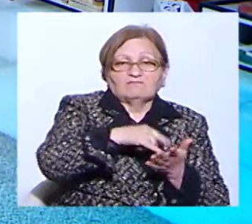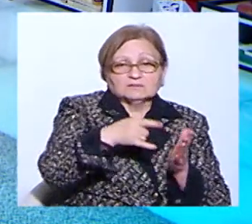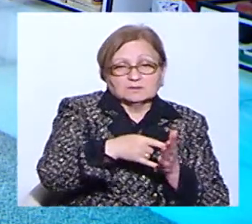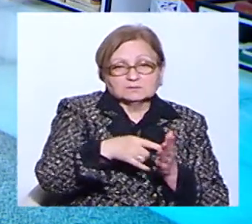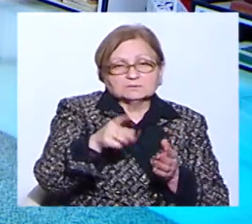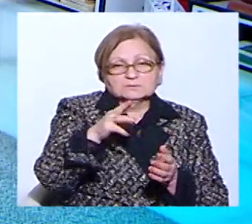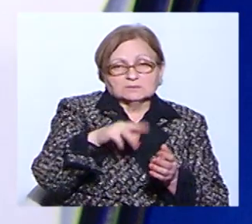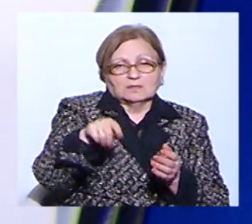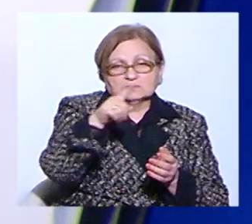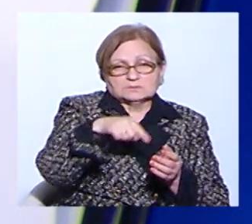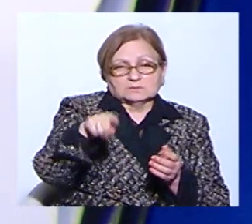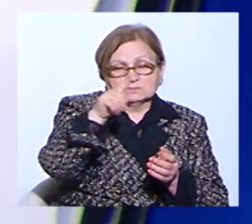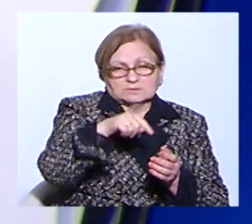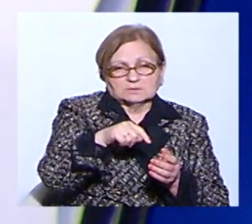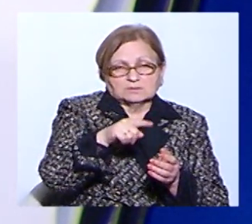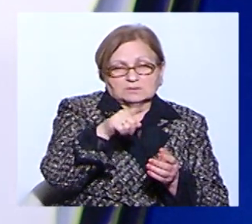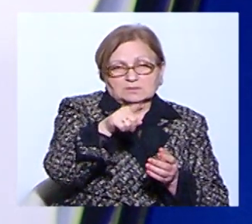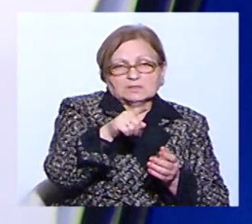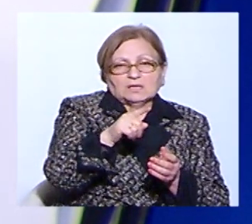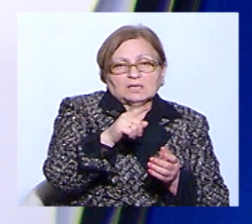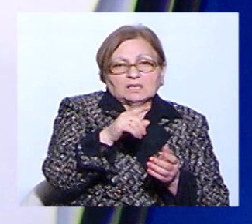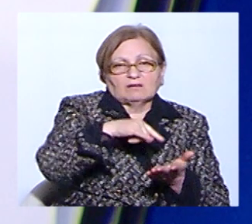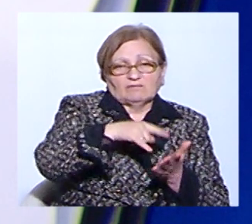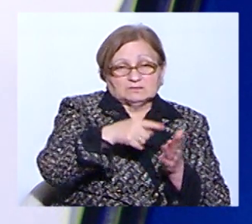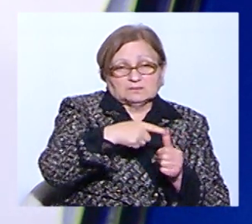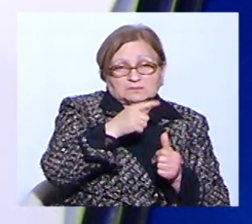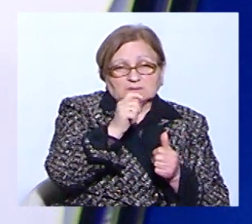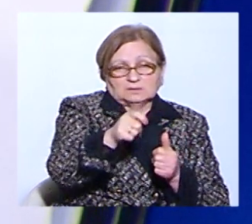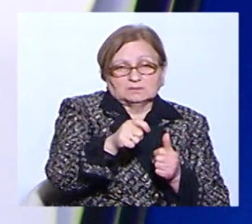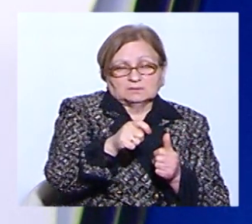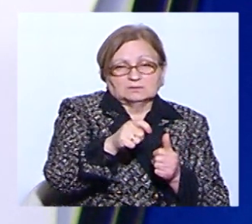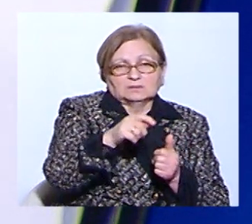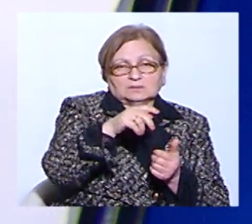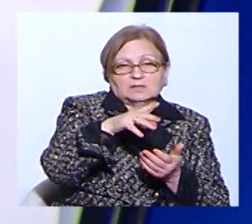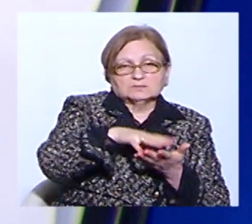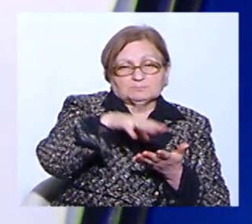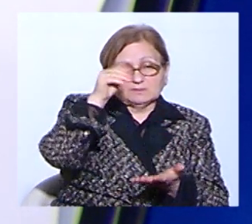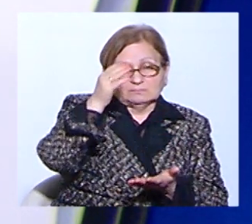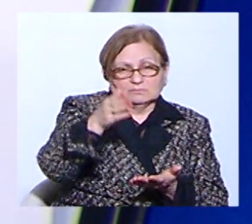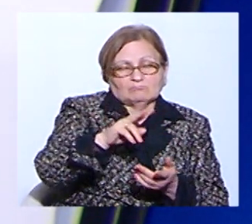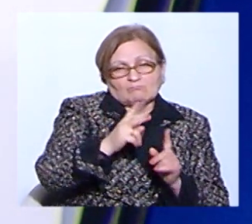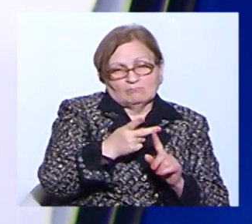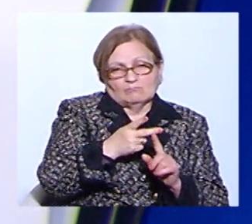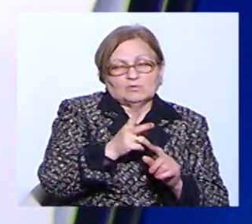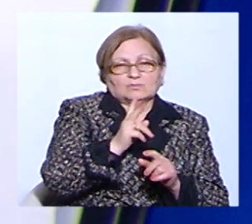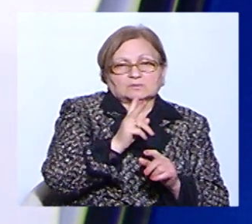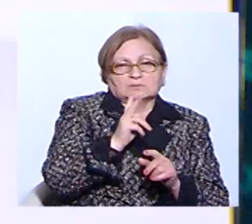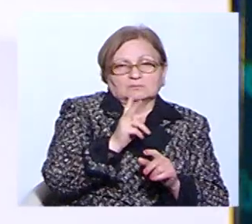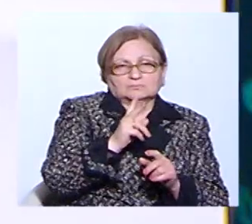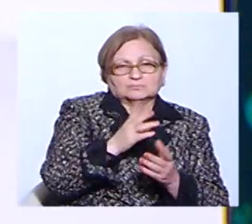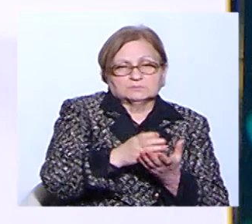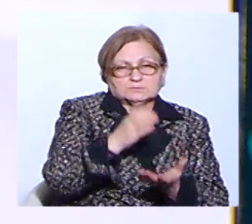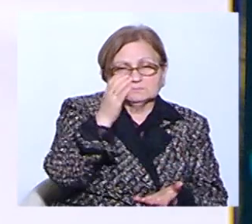წრის. აი კვადრატის დავარქვათ, ესე იგი ეს, მოდი ეს პირამიდის იყოს, ხო, და მეორე იყოს კონუსის ფუძის.